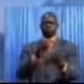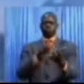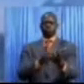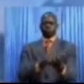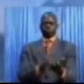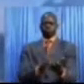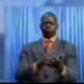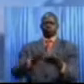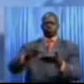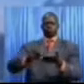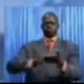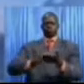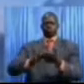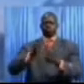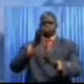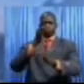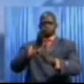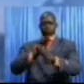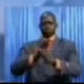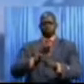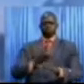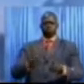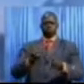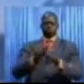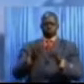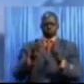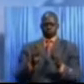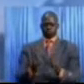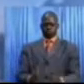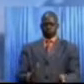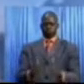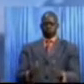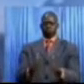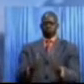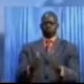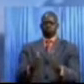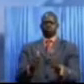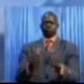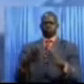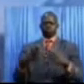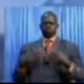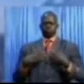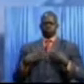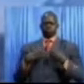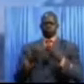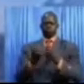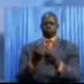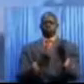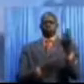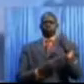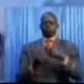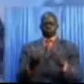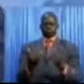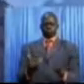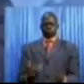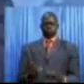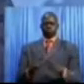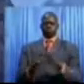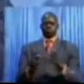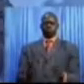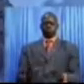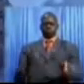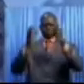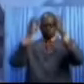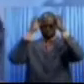Ce document fixe comme norme la rapidité et l'efficacité. Venons-en à présent à l'éducation